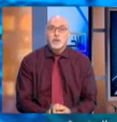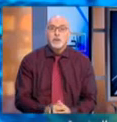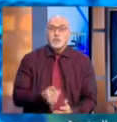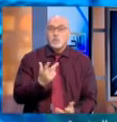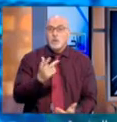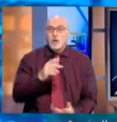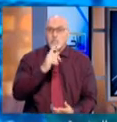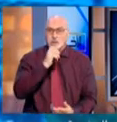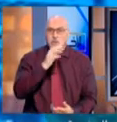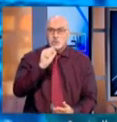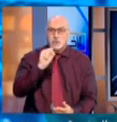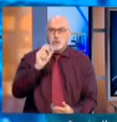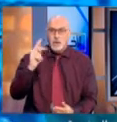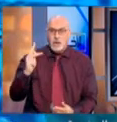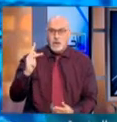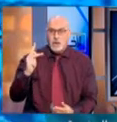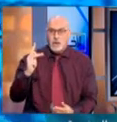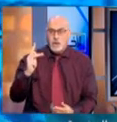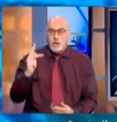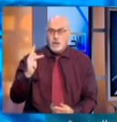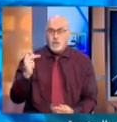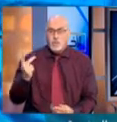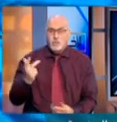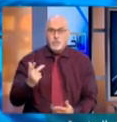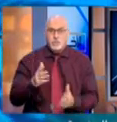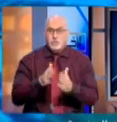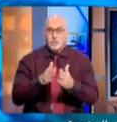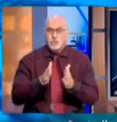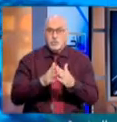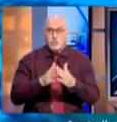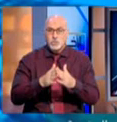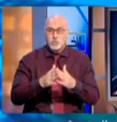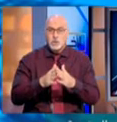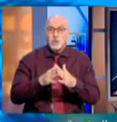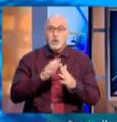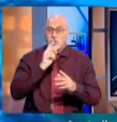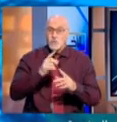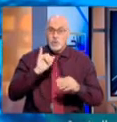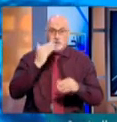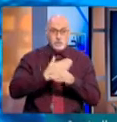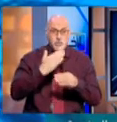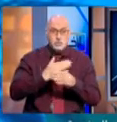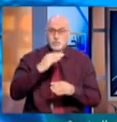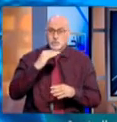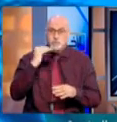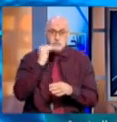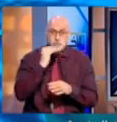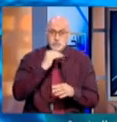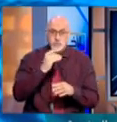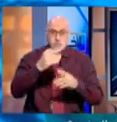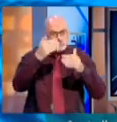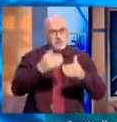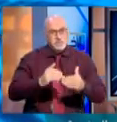له سلطان خيا والمتضامنين معها، مطالبة المجتمع الدولي بضرورة التدخل العاجل لوقف